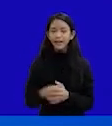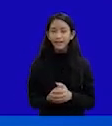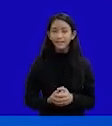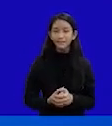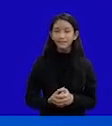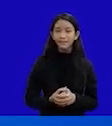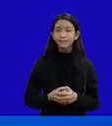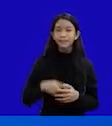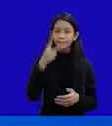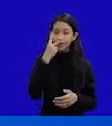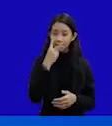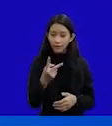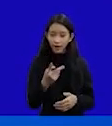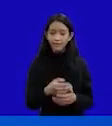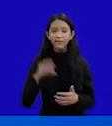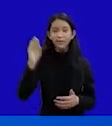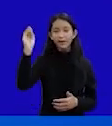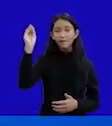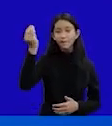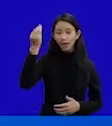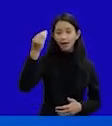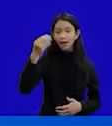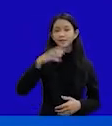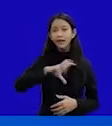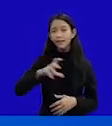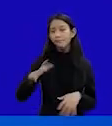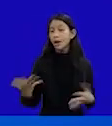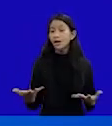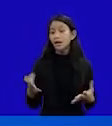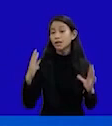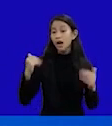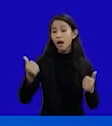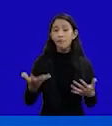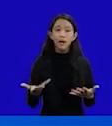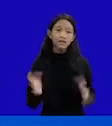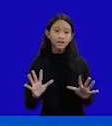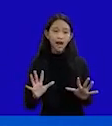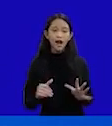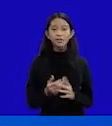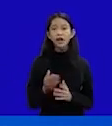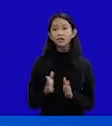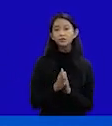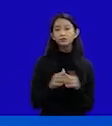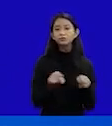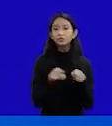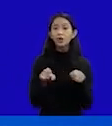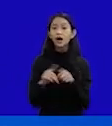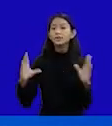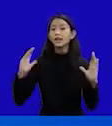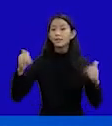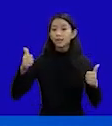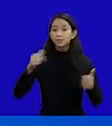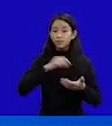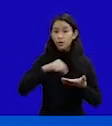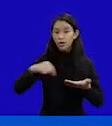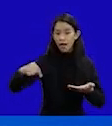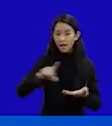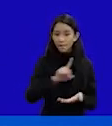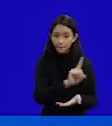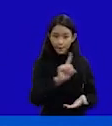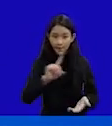kepala daerahnya mengenai mana yang siap mana yang tidak dan tentunya kesiapan sekolah masing-masing dalam menentukan